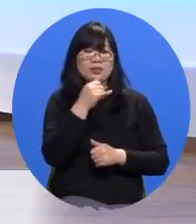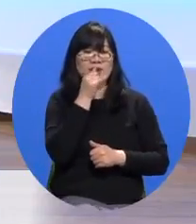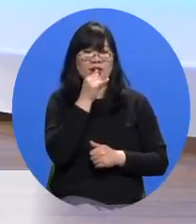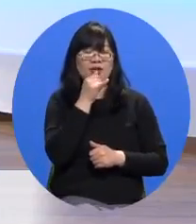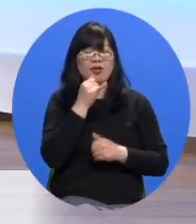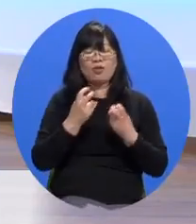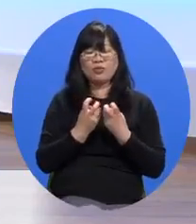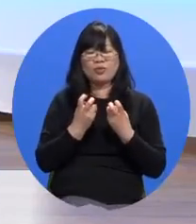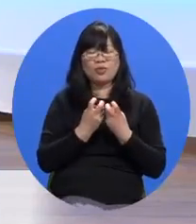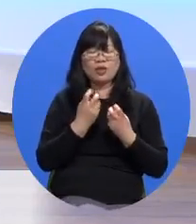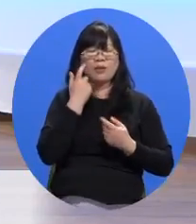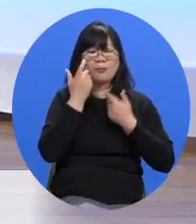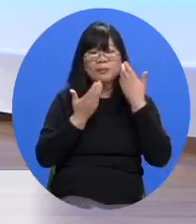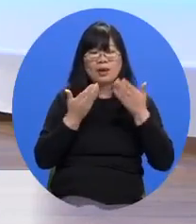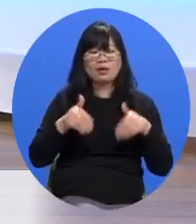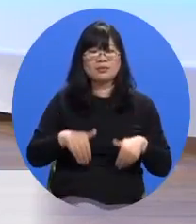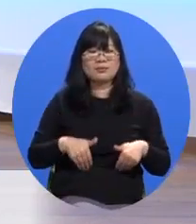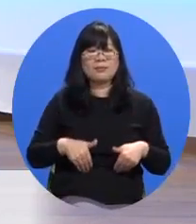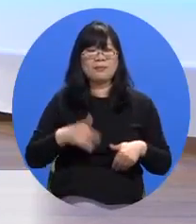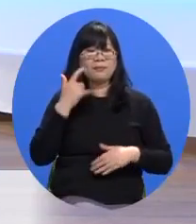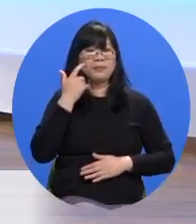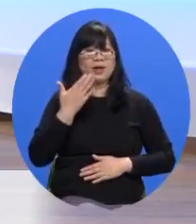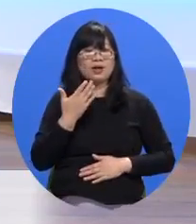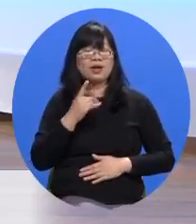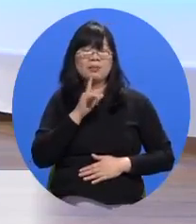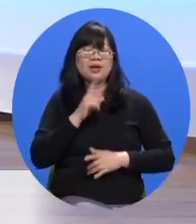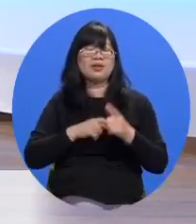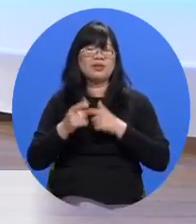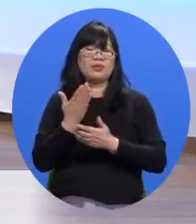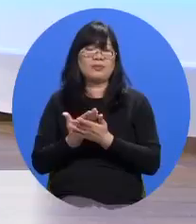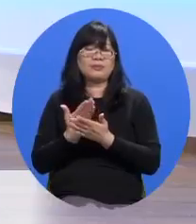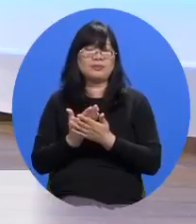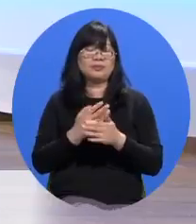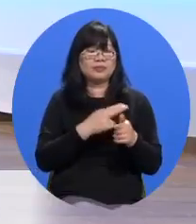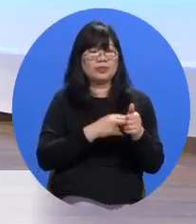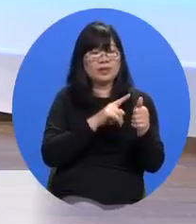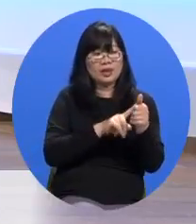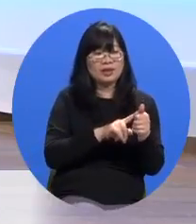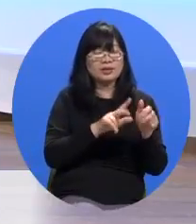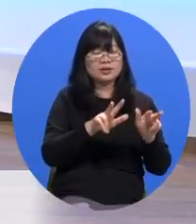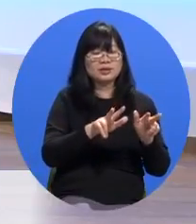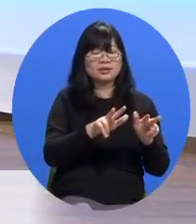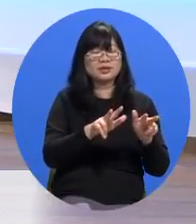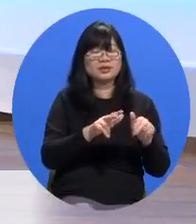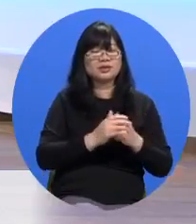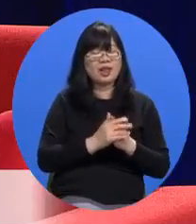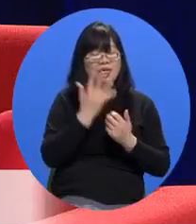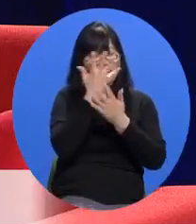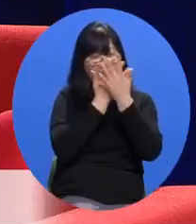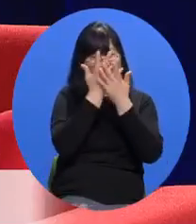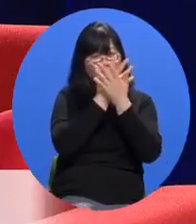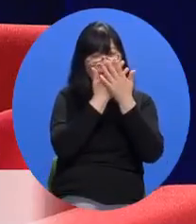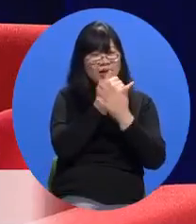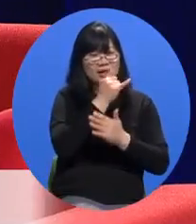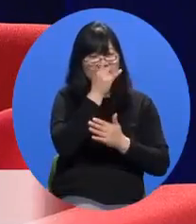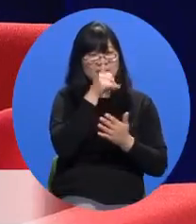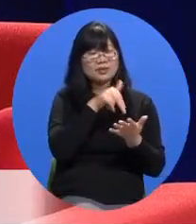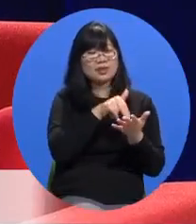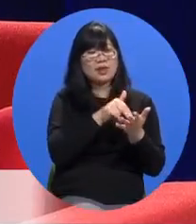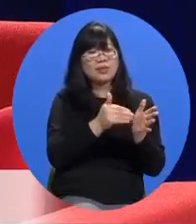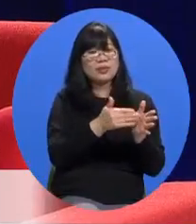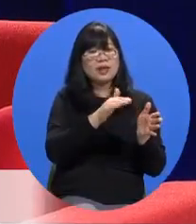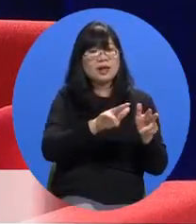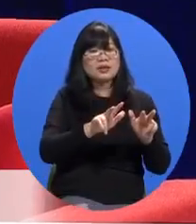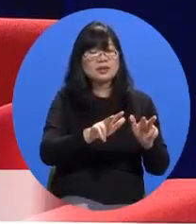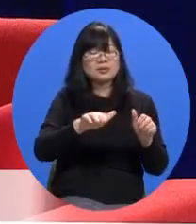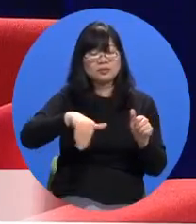이건 어떻게 물어야 될지 말씀하신 김에 조금 더 첨언하시겠습니까? 이제 교사에 대한 부분이 좀 되게 애매할 수 있는 부분인데 지금